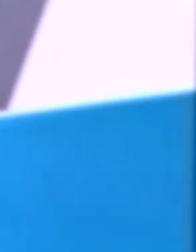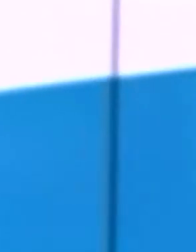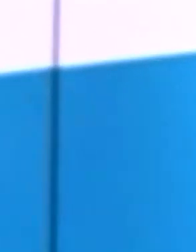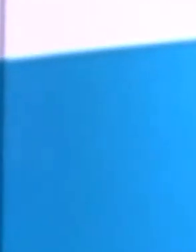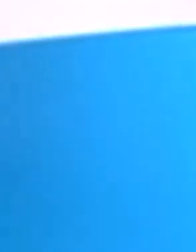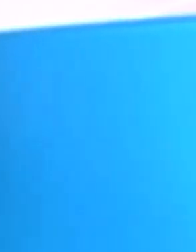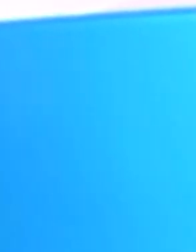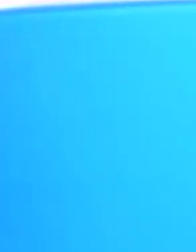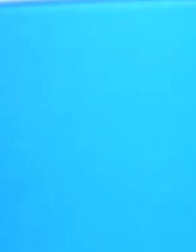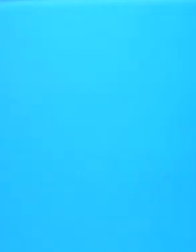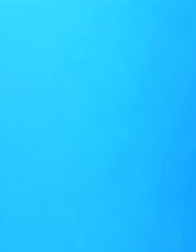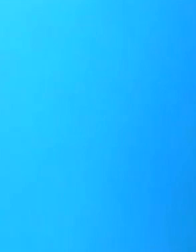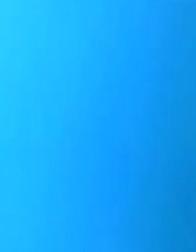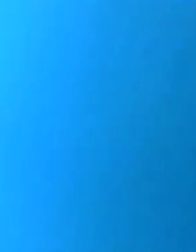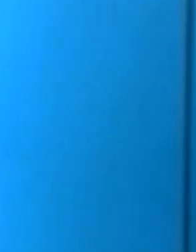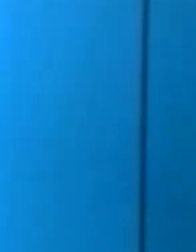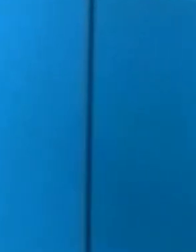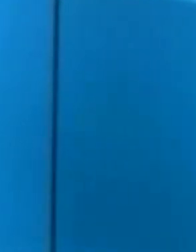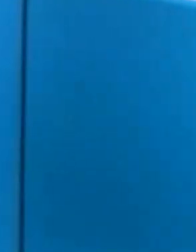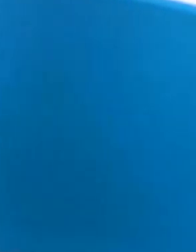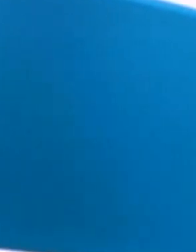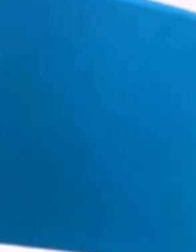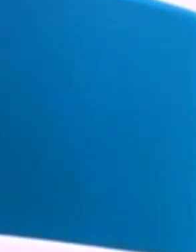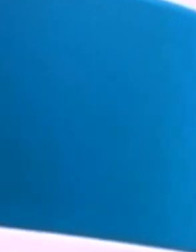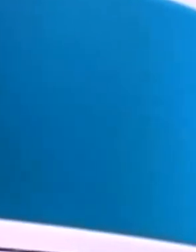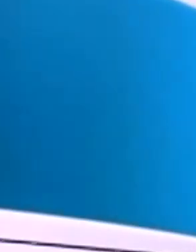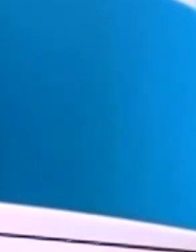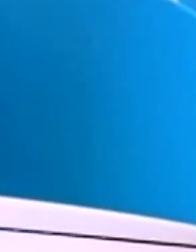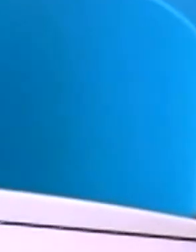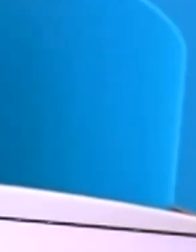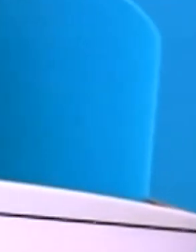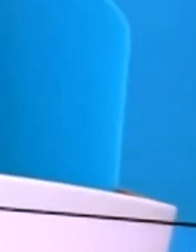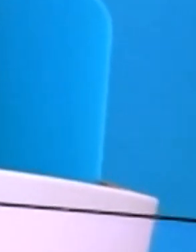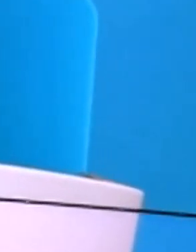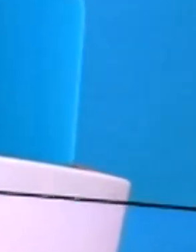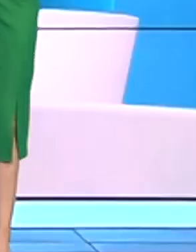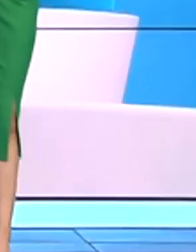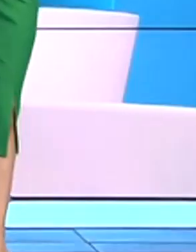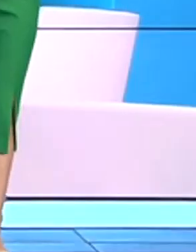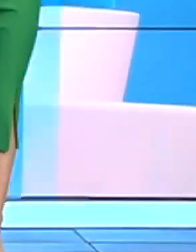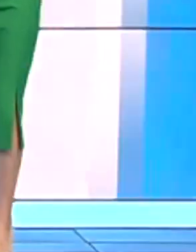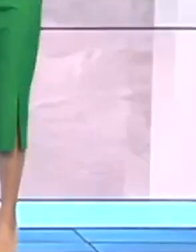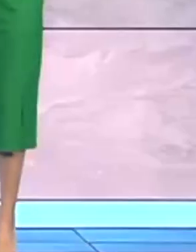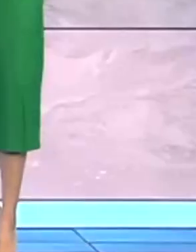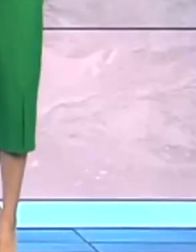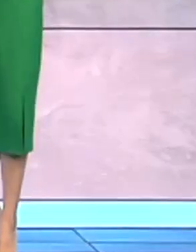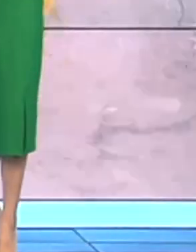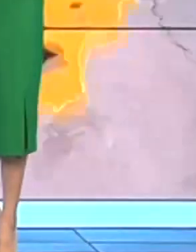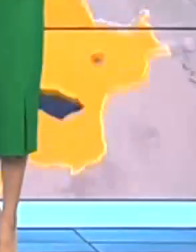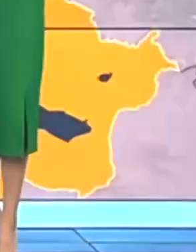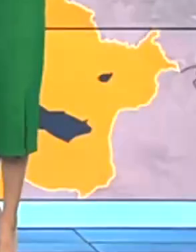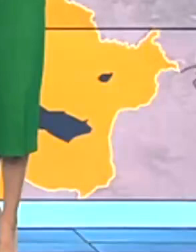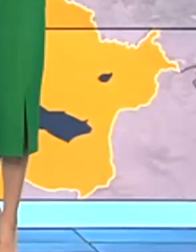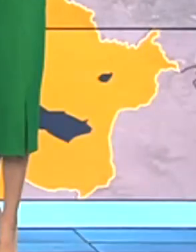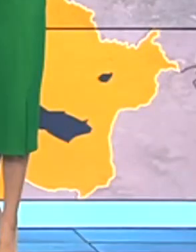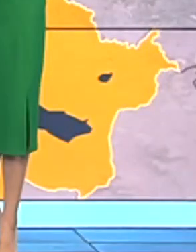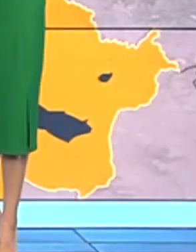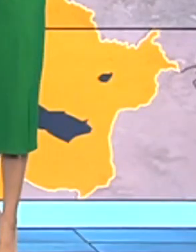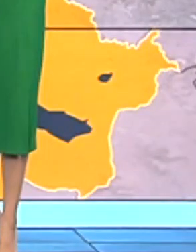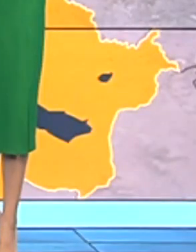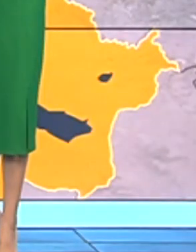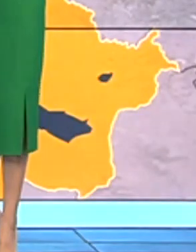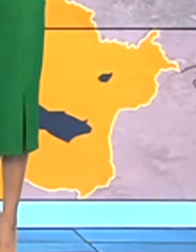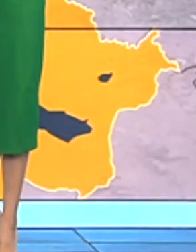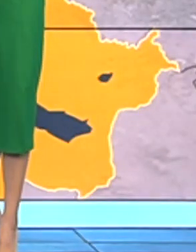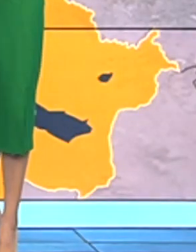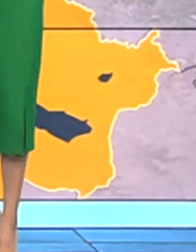Армардақ тағайын студияда Кенжина Арай 24-ші маусым жұмаға арналған ауа райы болжамен таныс болыңыздар. Солтүстікте жауын шашынсыз көшпелі болып шығады. Петропавл, Көкшетау, Қостанайда